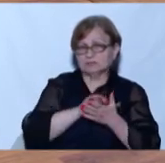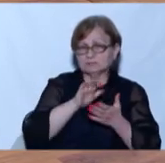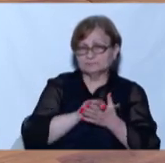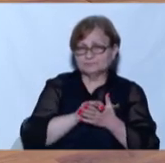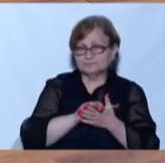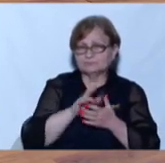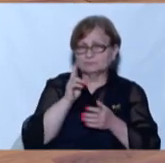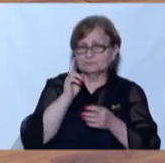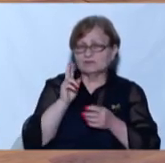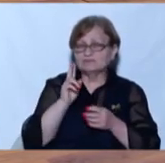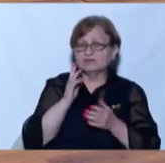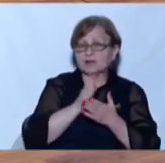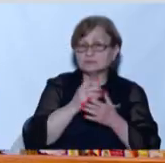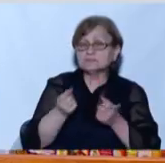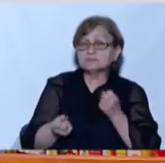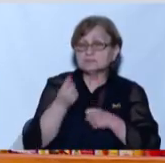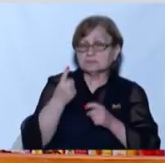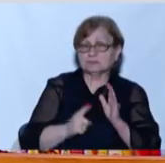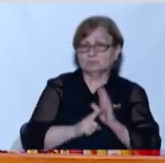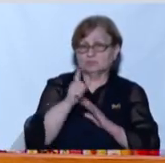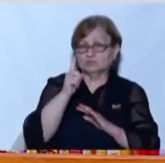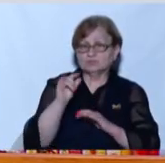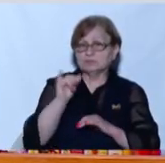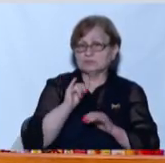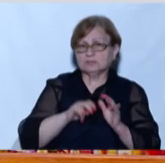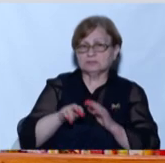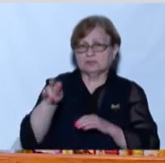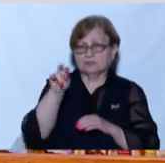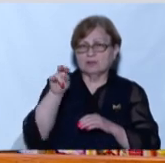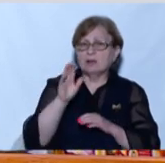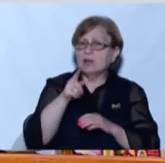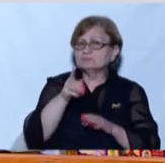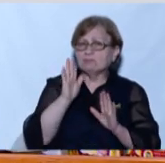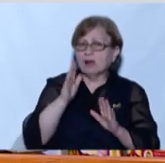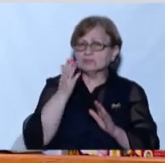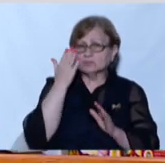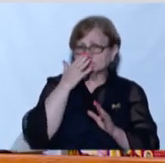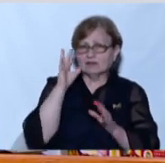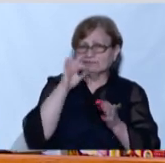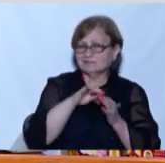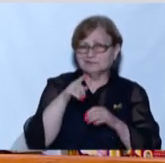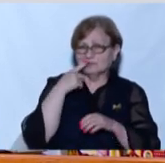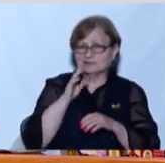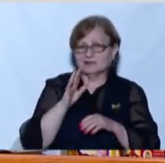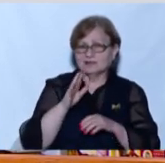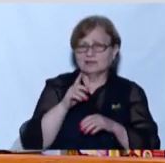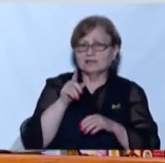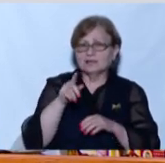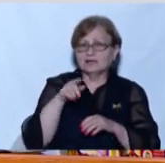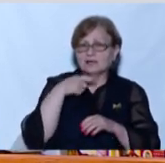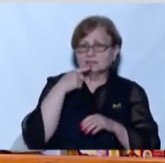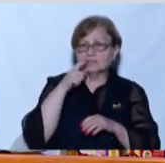ვინ არის სიდა მოსულა, სად არის სწავლასადაო. Და ეს არ არის სწავლაზე მარტო ლაპარაკი, ეს არის წიგნის კითხვაზე. ეს არის